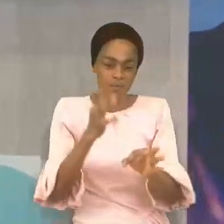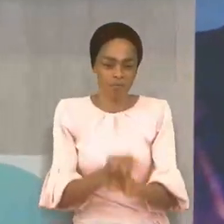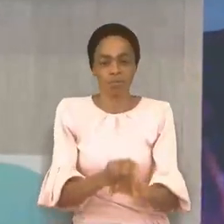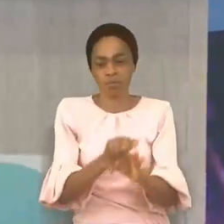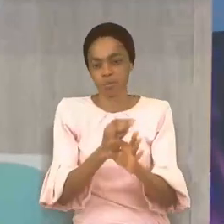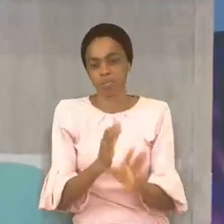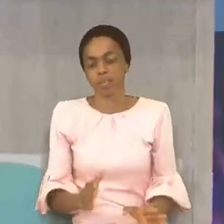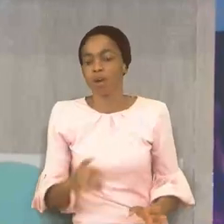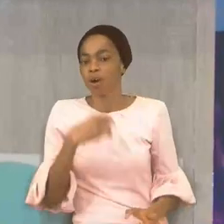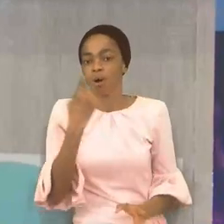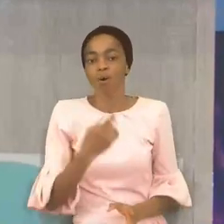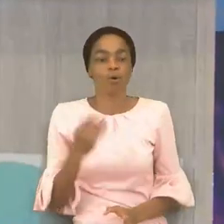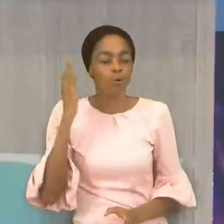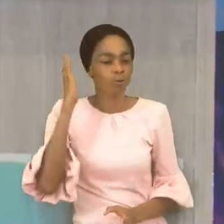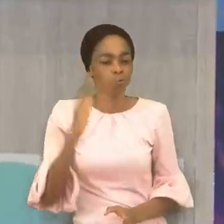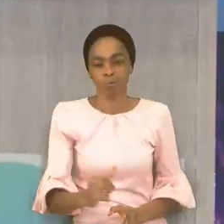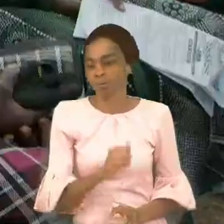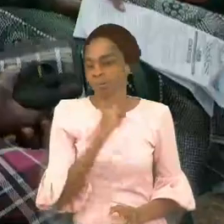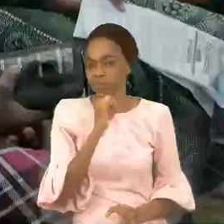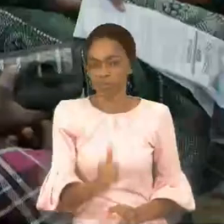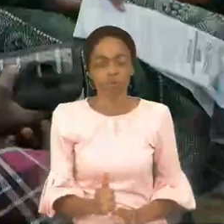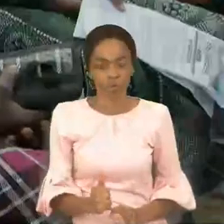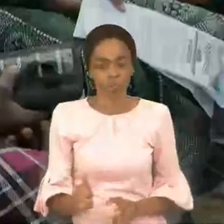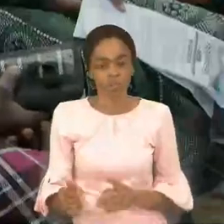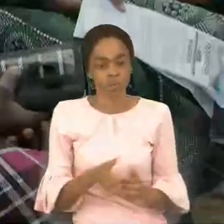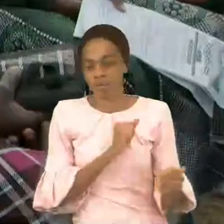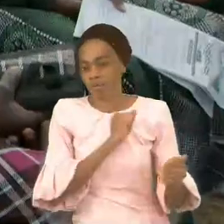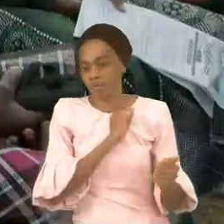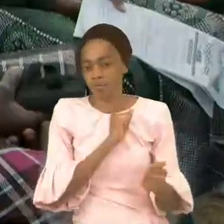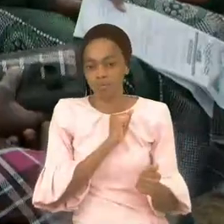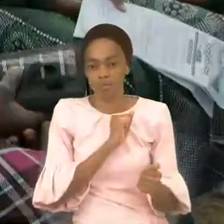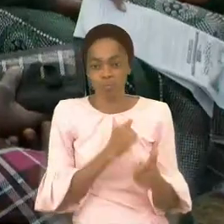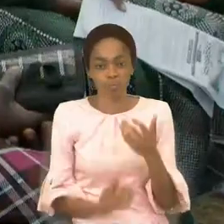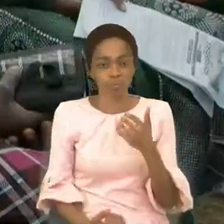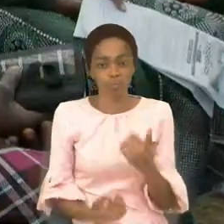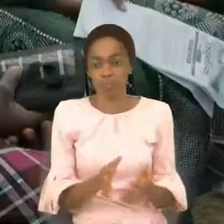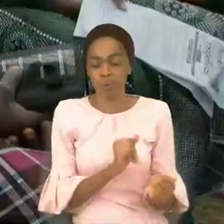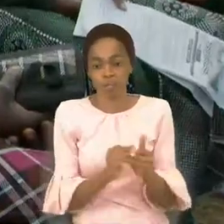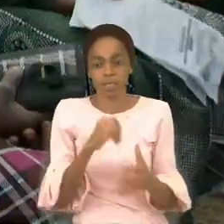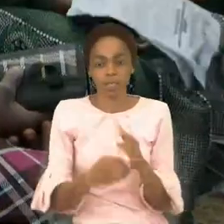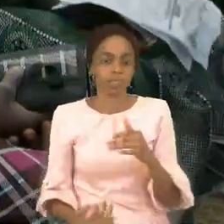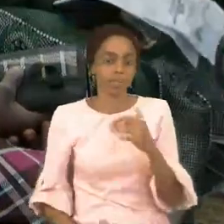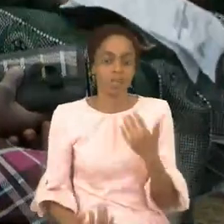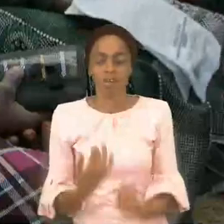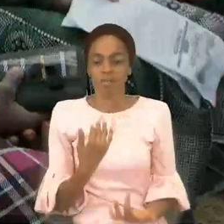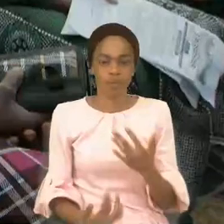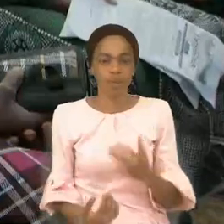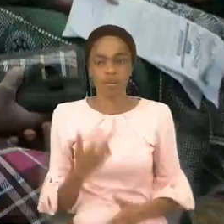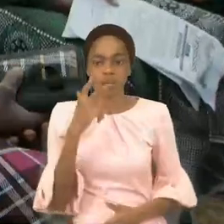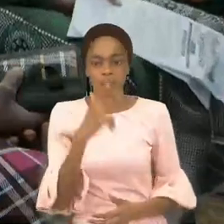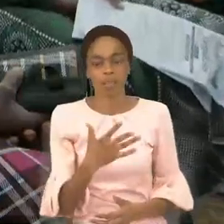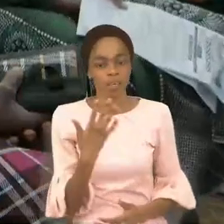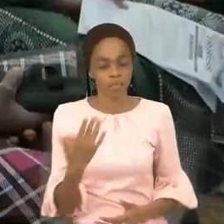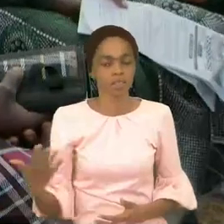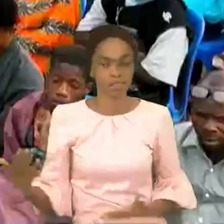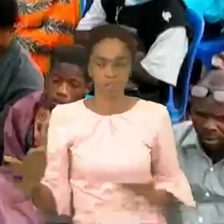qui ne se consument pas dans la fournaise ardente. Il y a trois éléments.